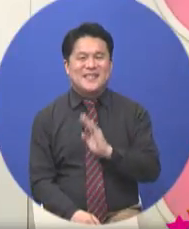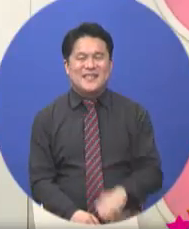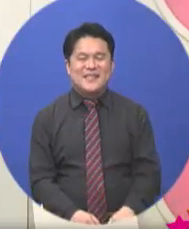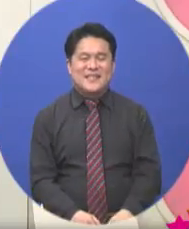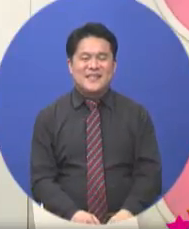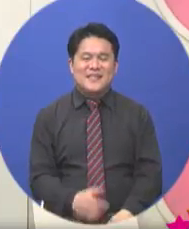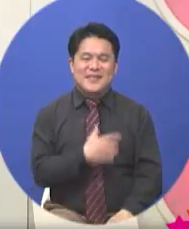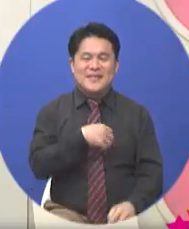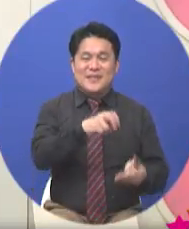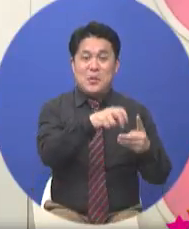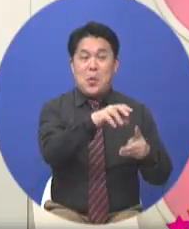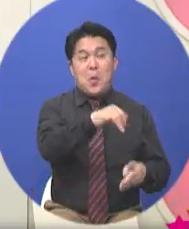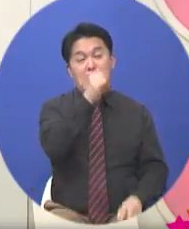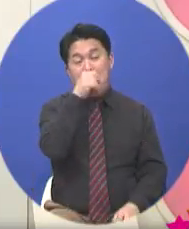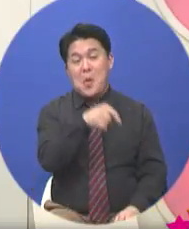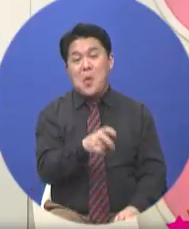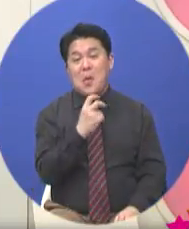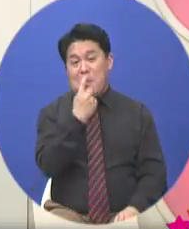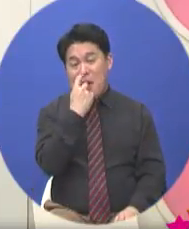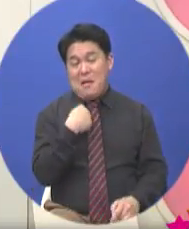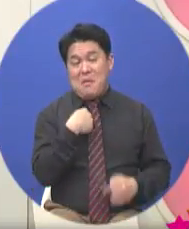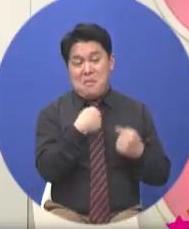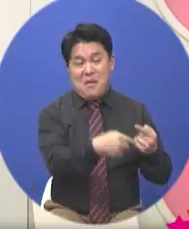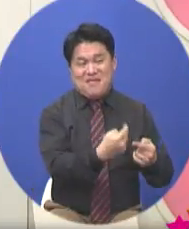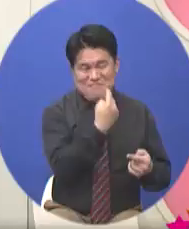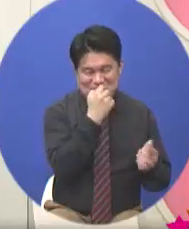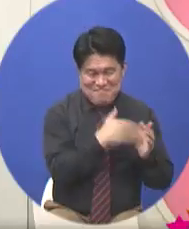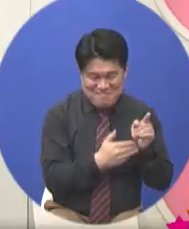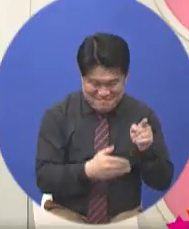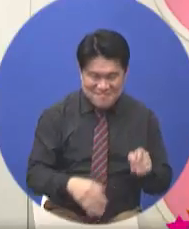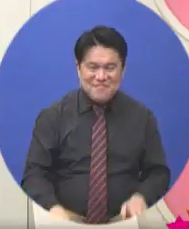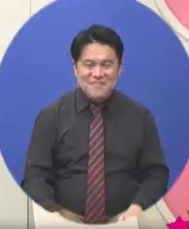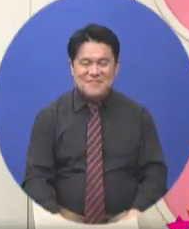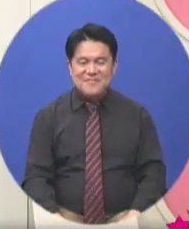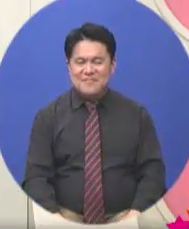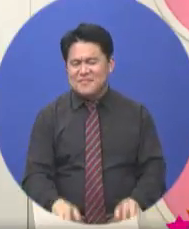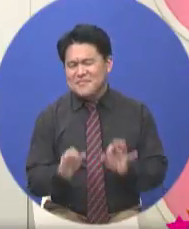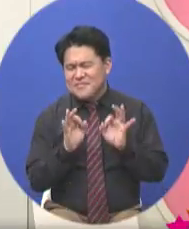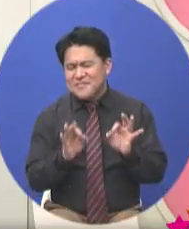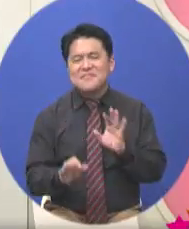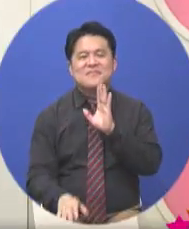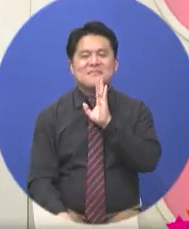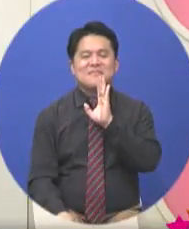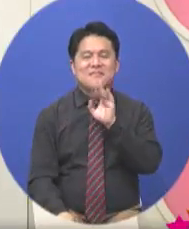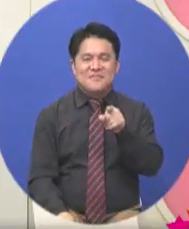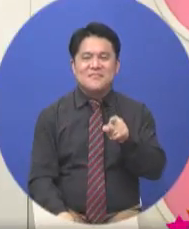그러시죠? 동사무소의 노래 교실에서 한번 배우십니다. 예. 그랬던 것 같아. 딱 보니까 그런